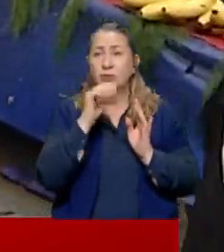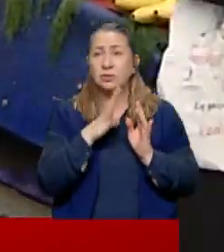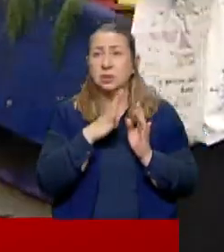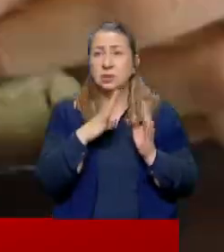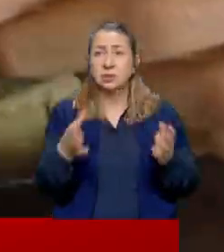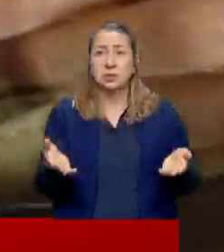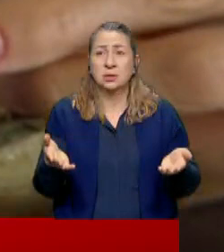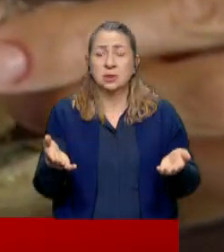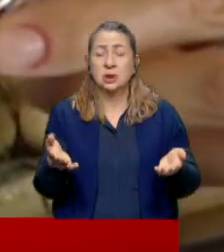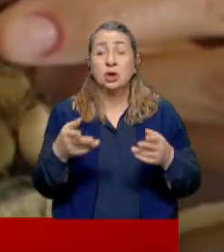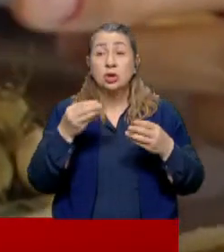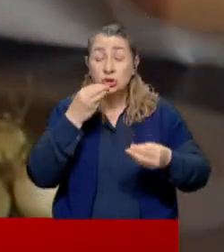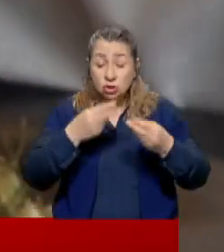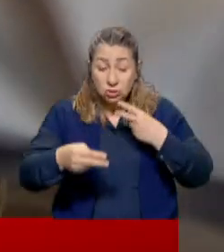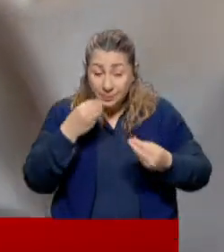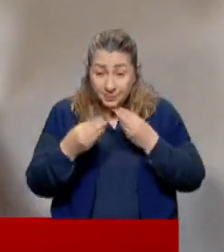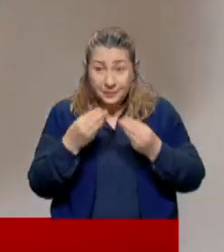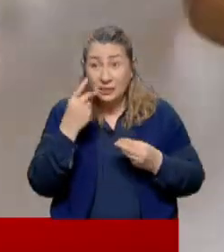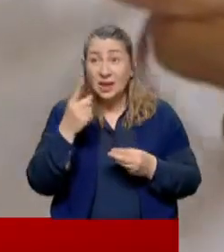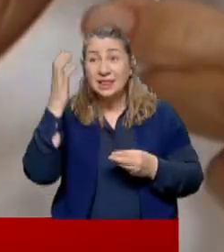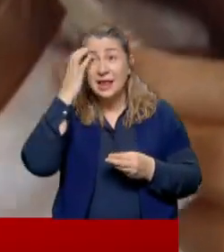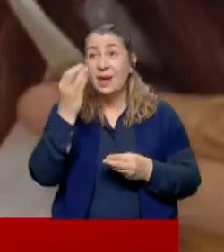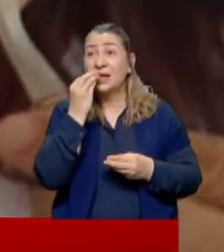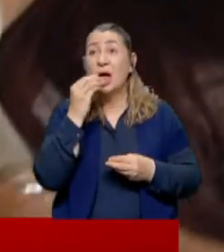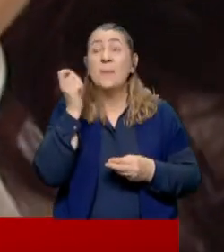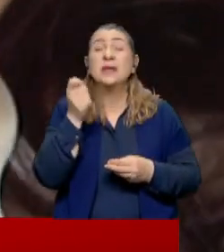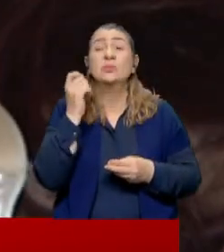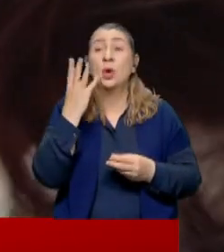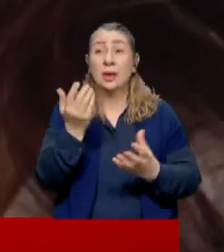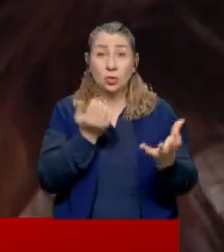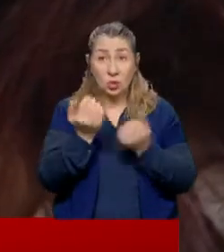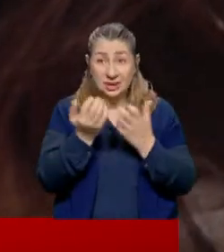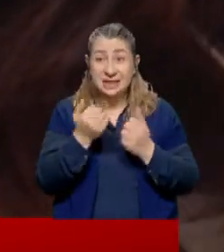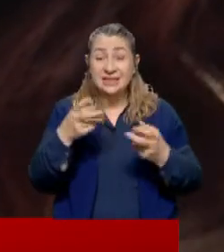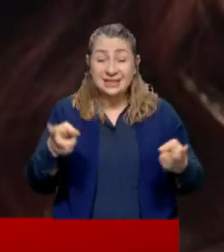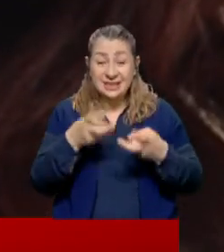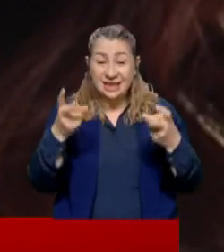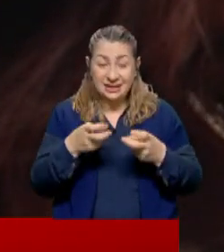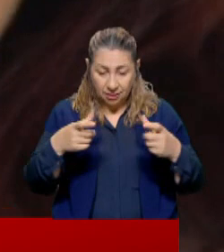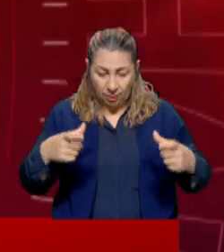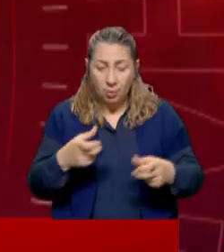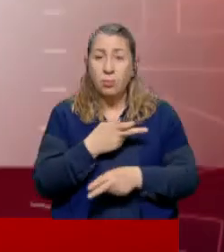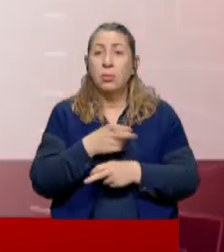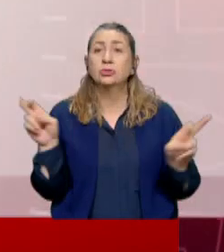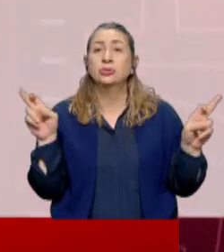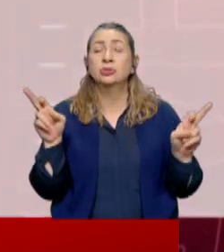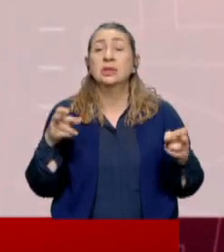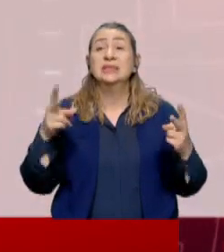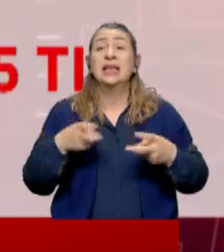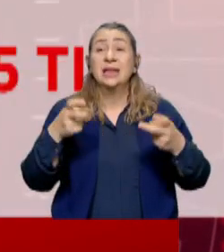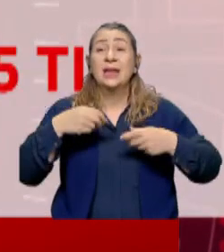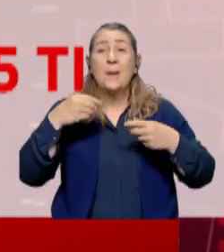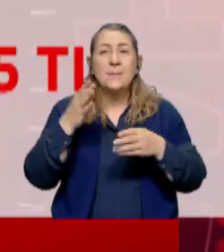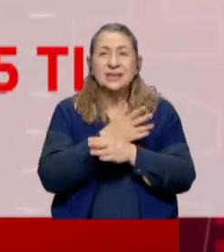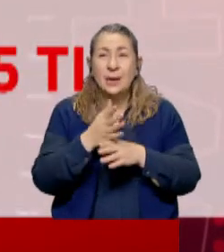havuç sofralarda temel gıda öncelik vermek zorunda kalan tüketicinin salata tabağı boş kaldı salatanın